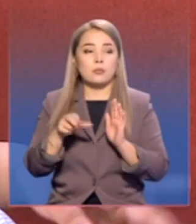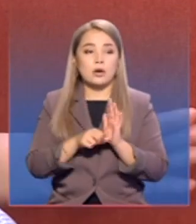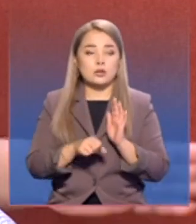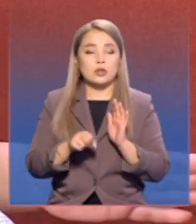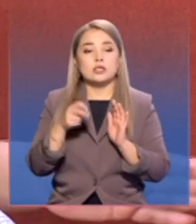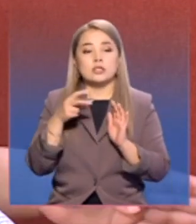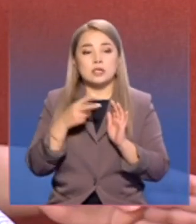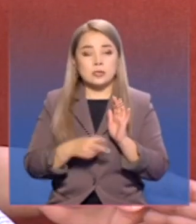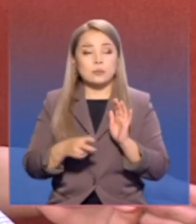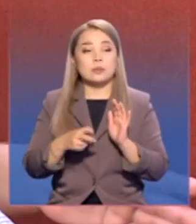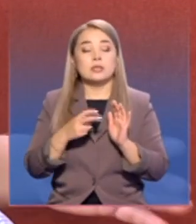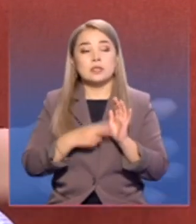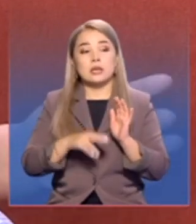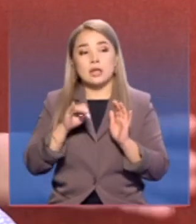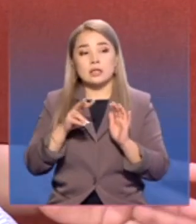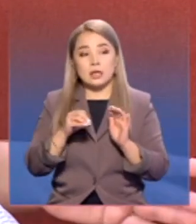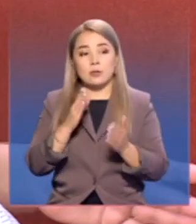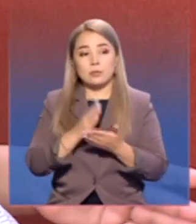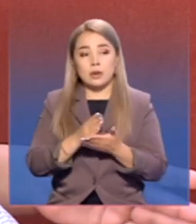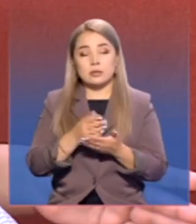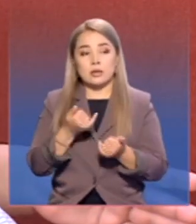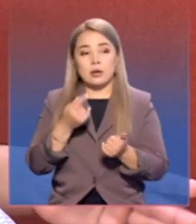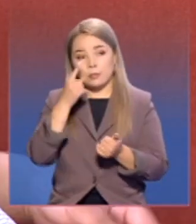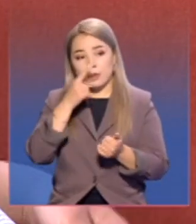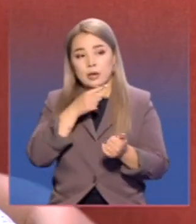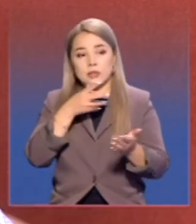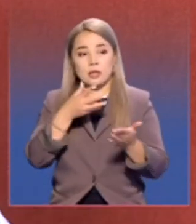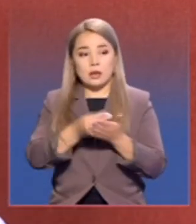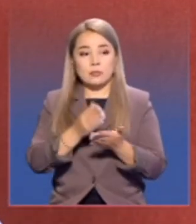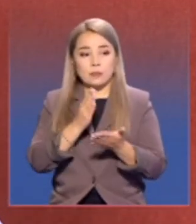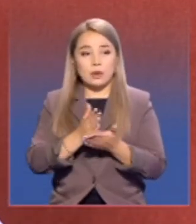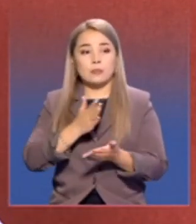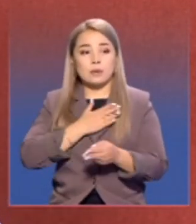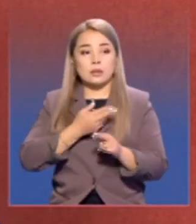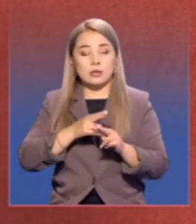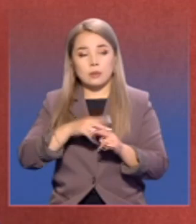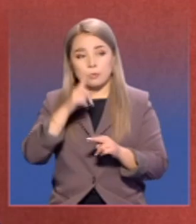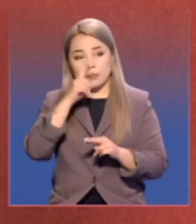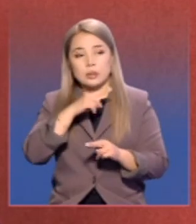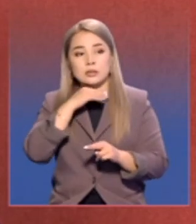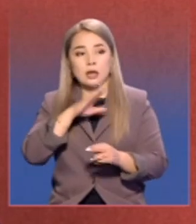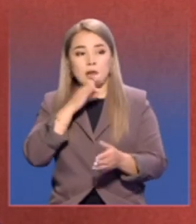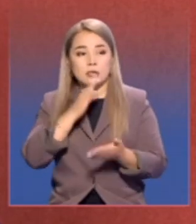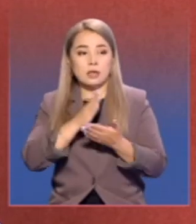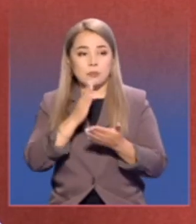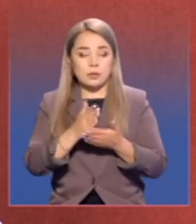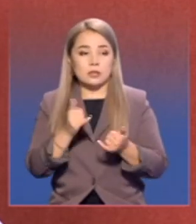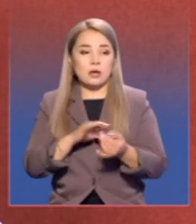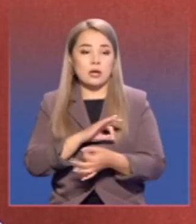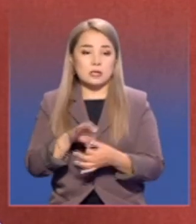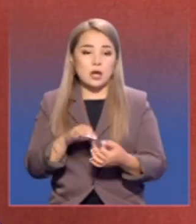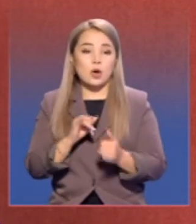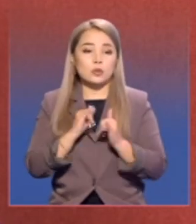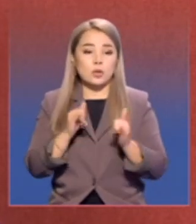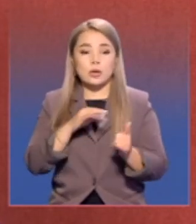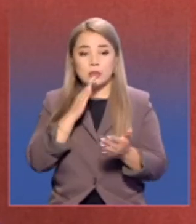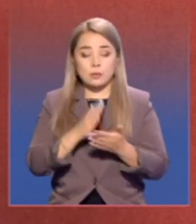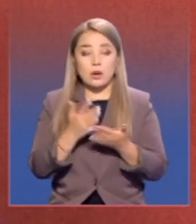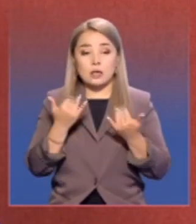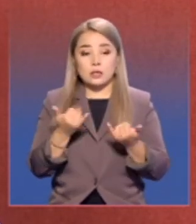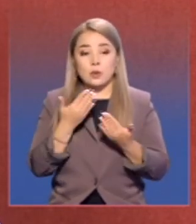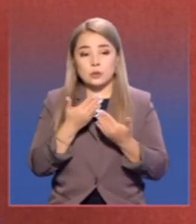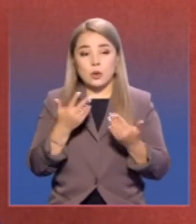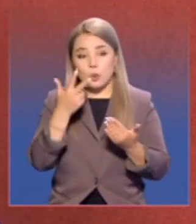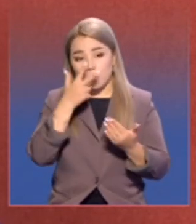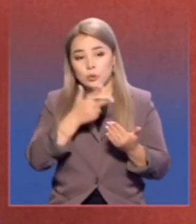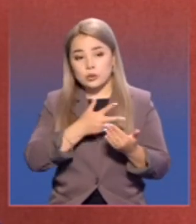2670 теңге бір айға тариф салатынмын. Сол бізге бір айға жететін еді, тіпті артылатын. Қазір енді соңғы осы